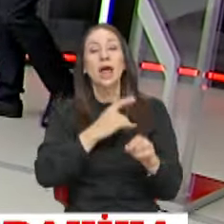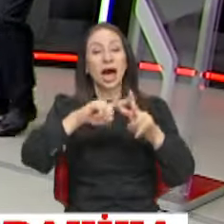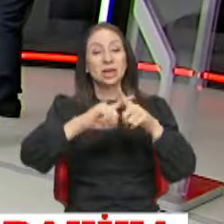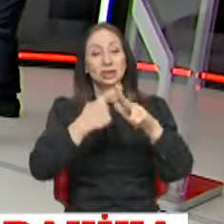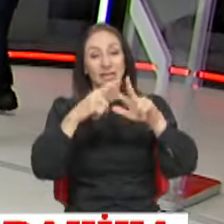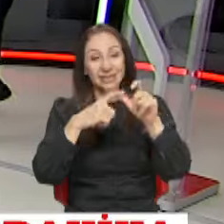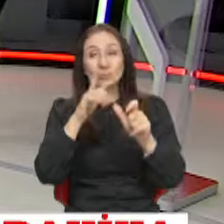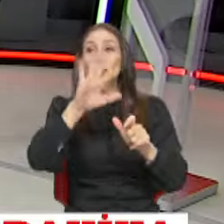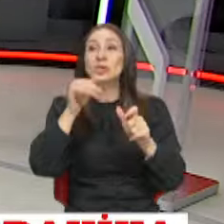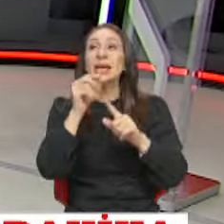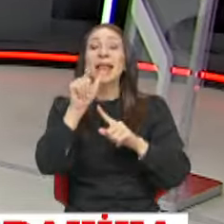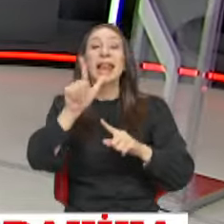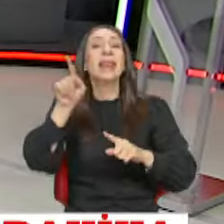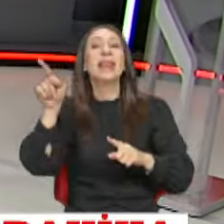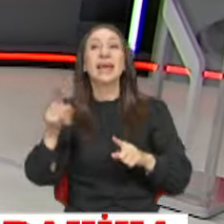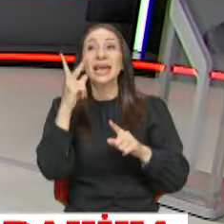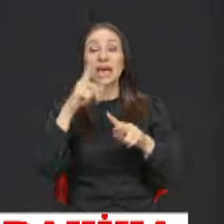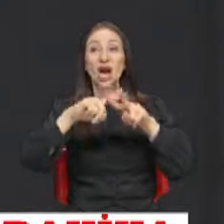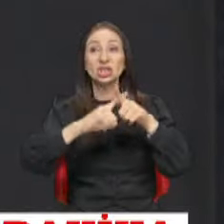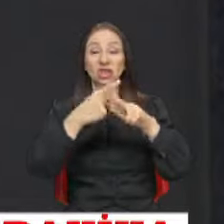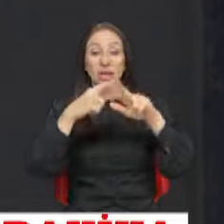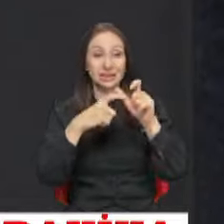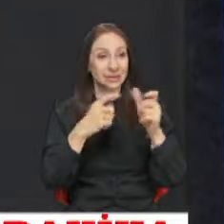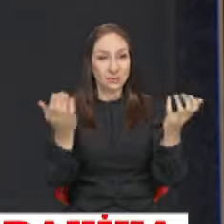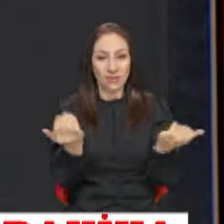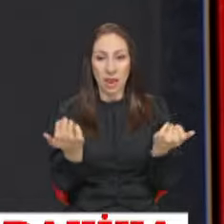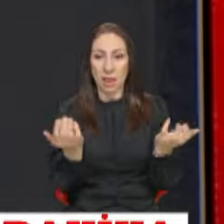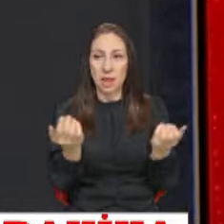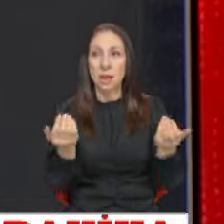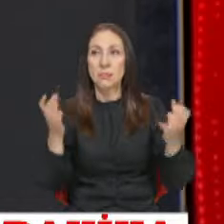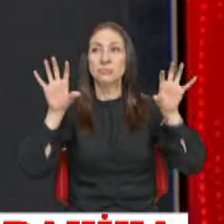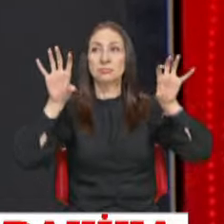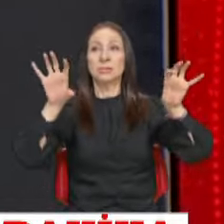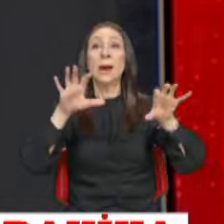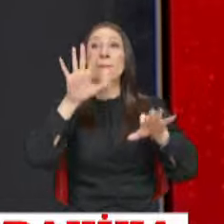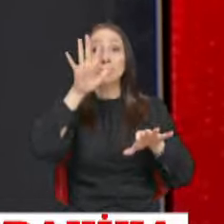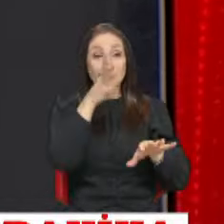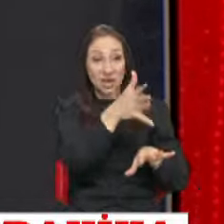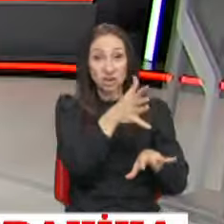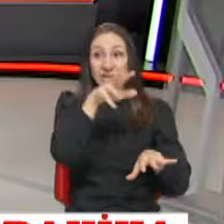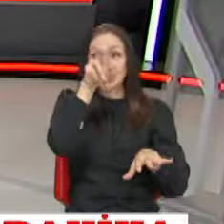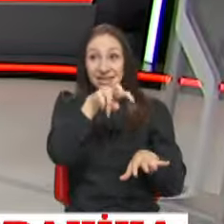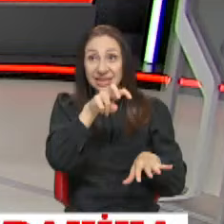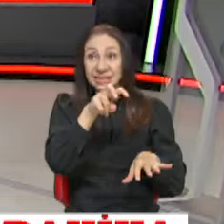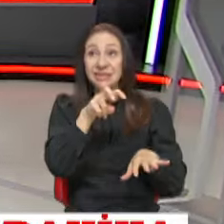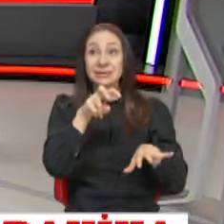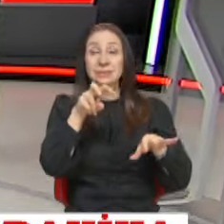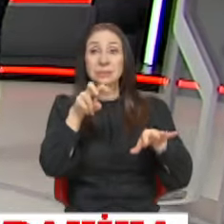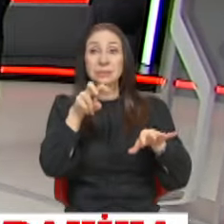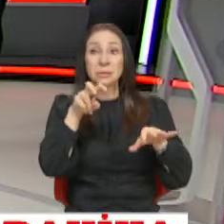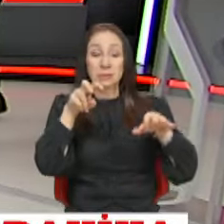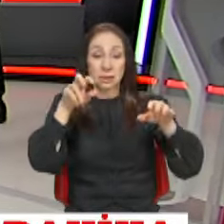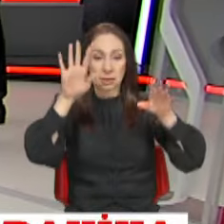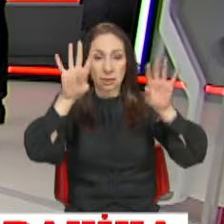anadan bütün şehirleri Tabii ki iki ajanstan bakız bu tabiii böyle beşli sekizli Eee